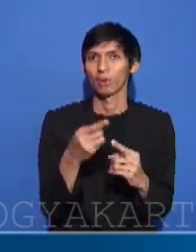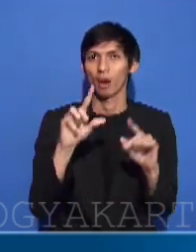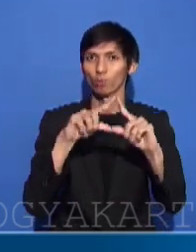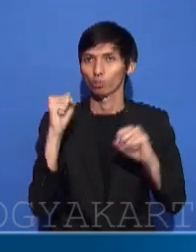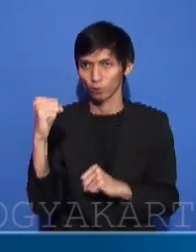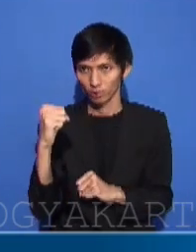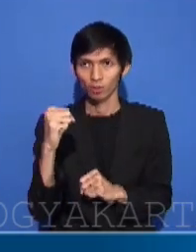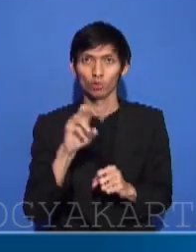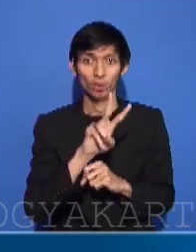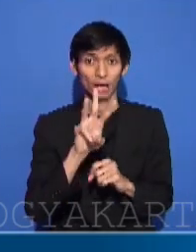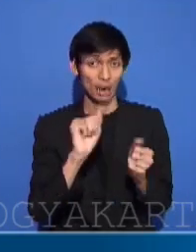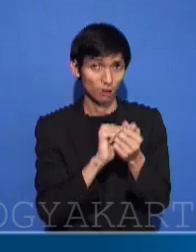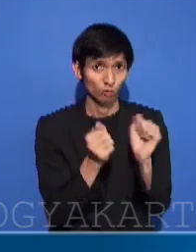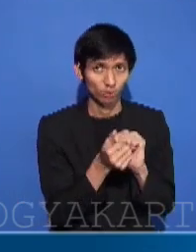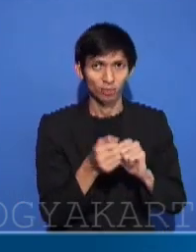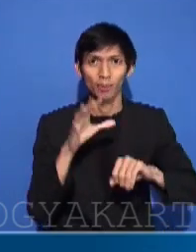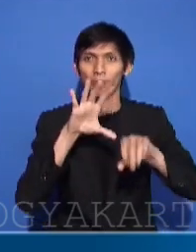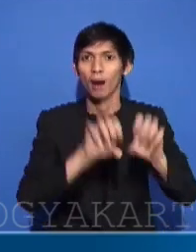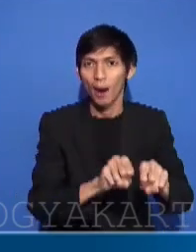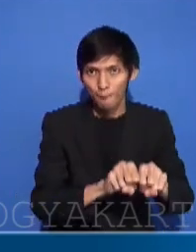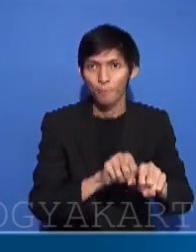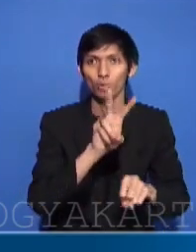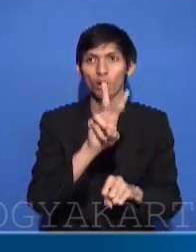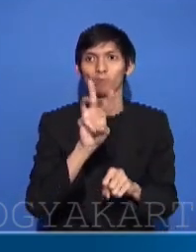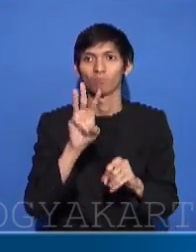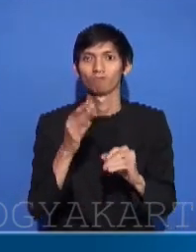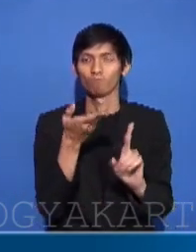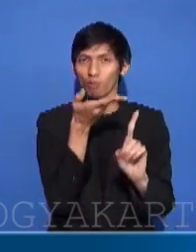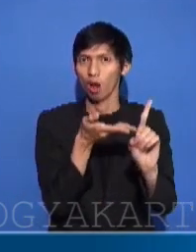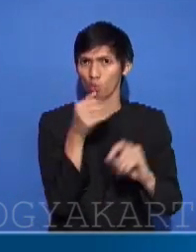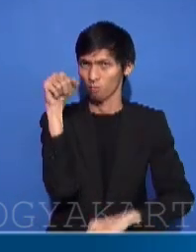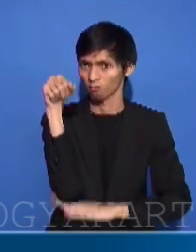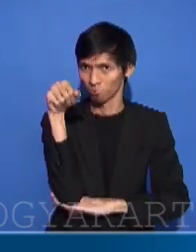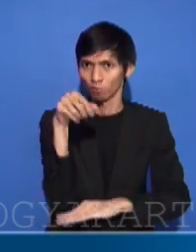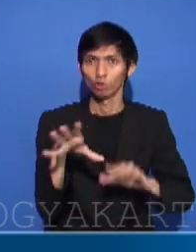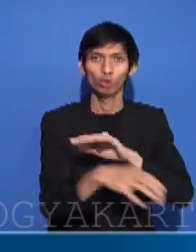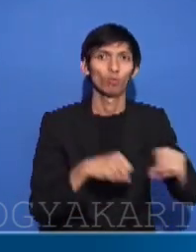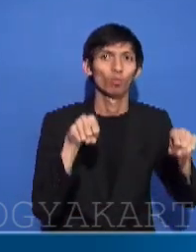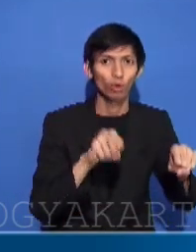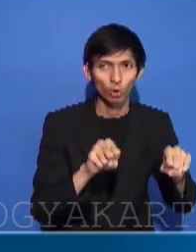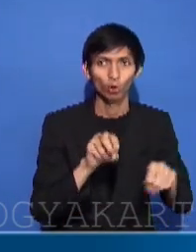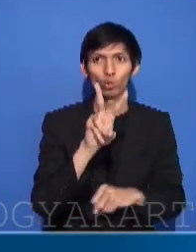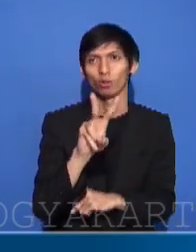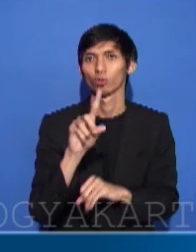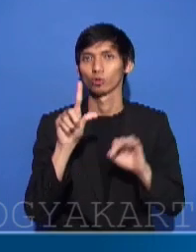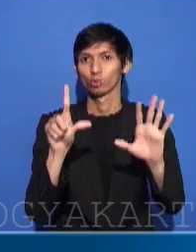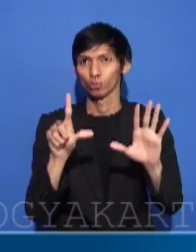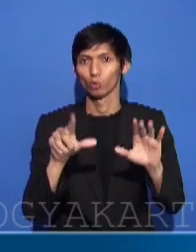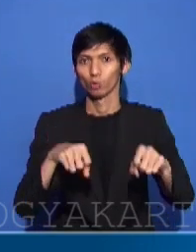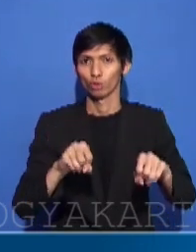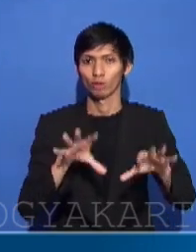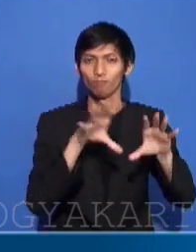yang berhasil diungkap, Polda DIY menangkap 23 tersangka pelaku pencurian kendaraan bermotor dan mengamankan barang bukti 21 unit kendaraan